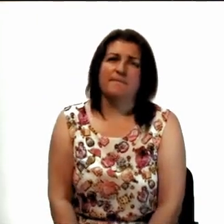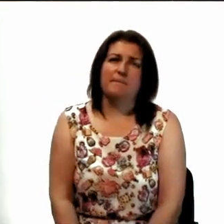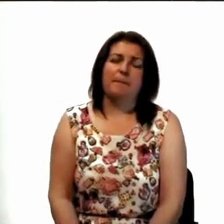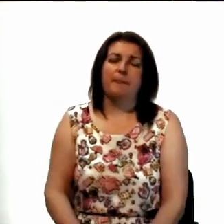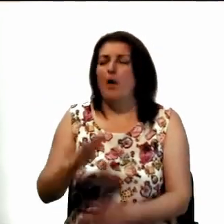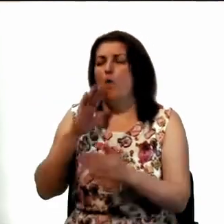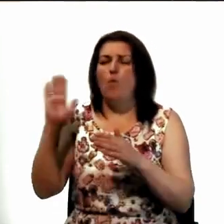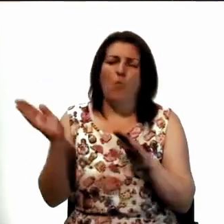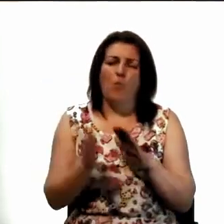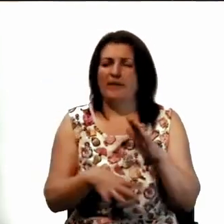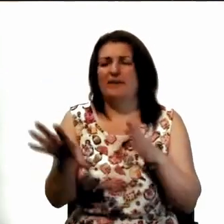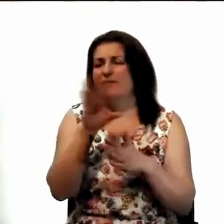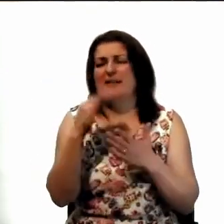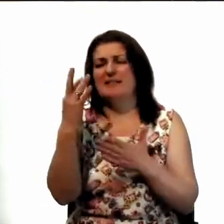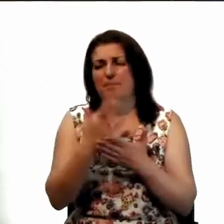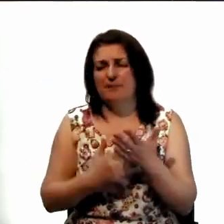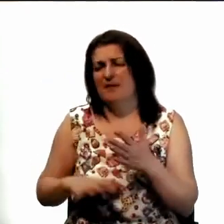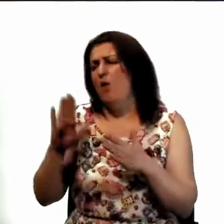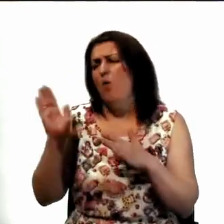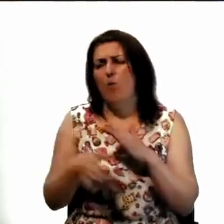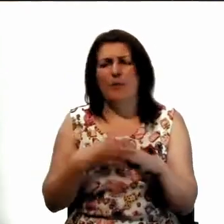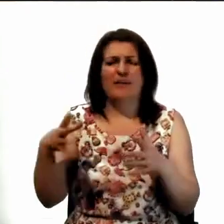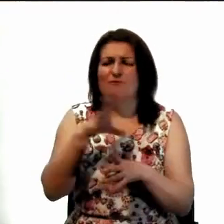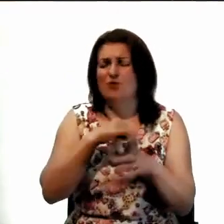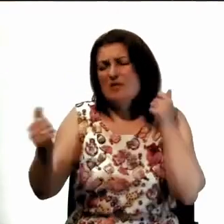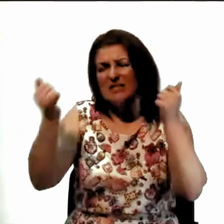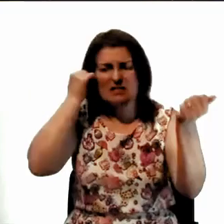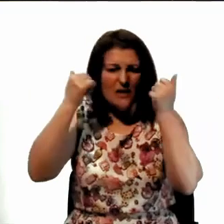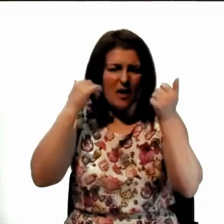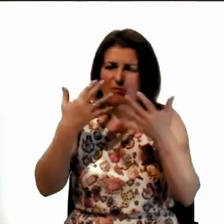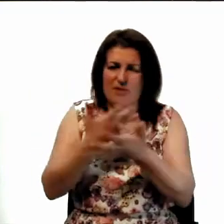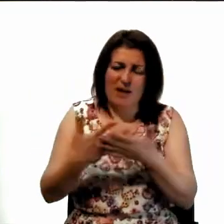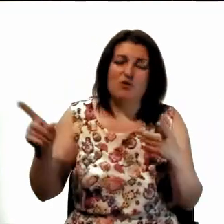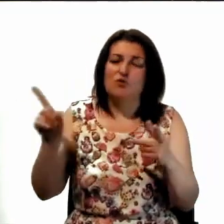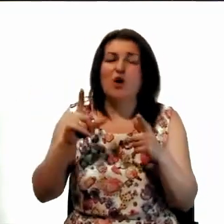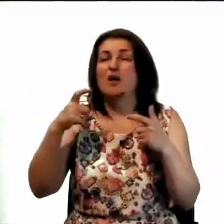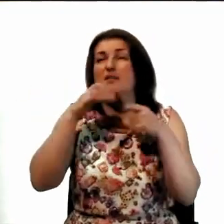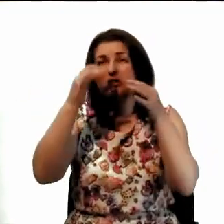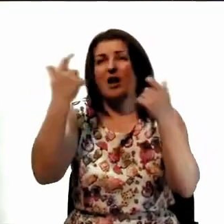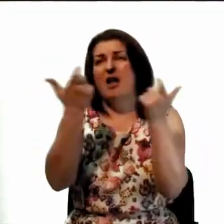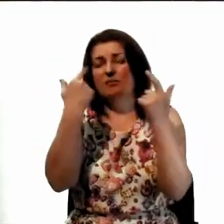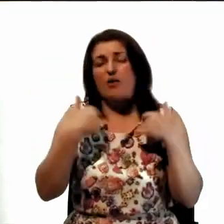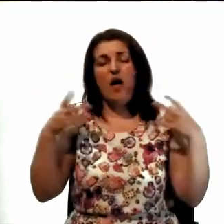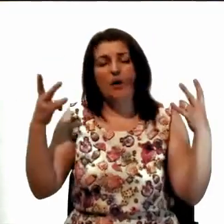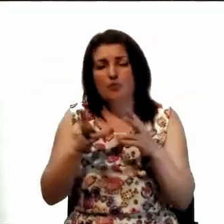Убери списки. Убери всю суету всякую. Скажи: Господь, я нуждаюсь в Тебе.